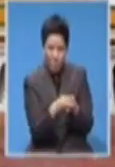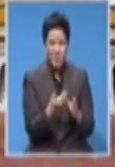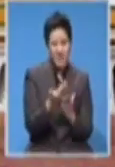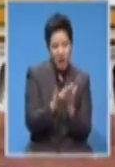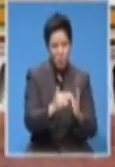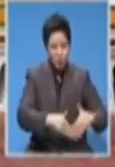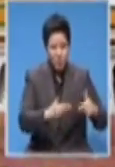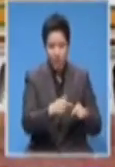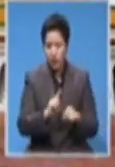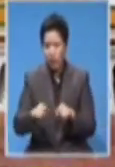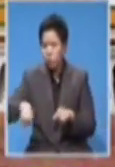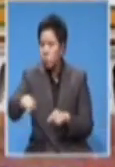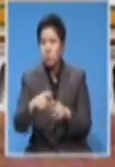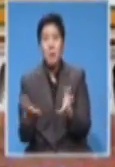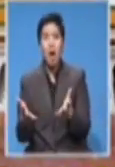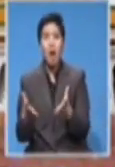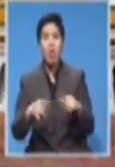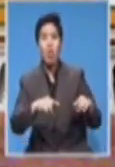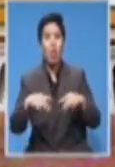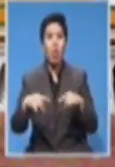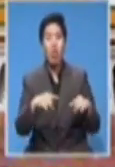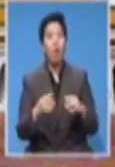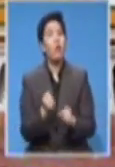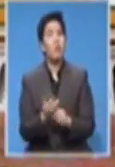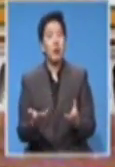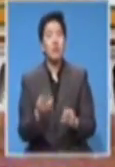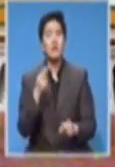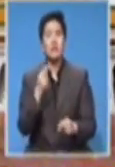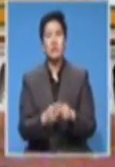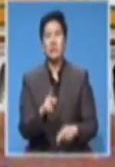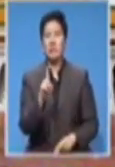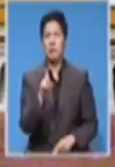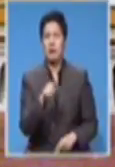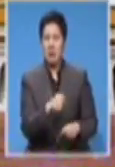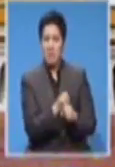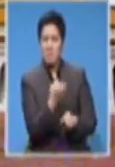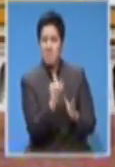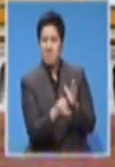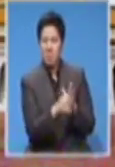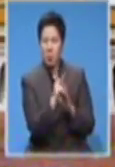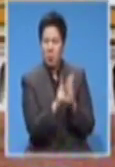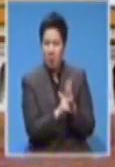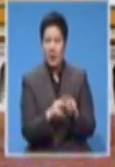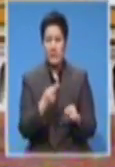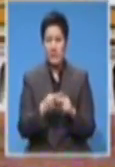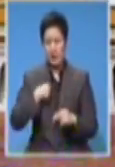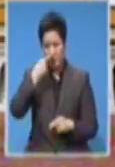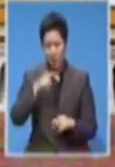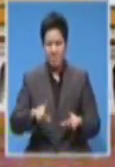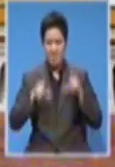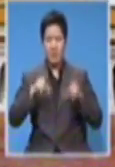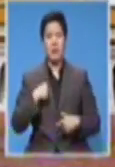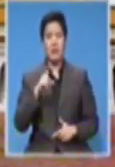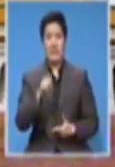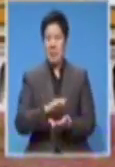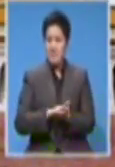ขัดแย้งนะครับแล้วก็ทำให้เสื่อมเสียต่อประเทศโดยรวมนะครับชื่อเสียงประเทศก็เสียหายความเป็นระเบียบเรียบร้อย